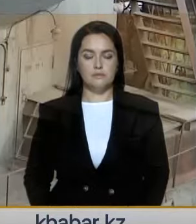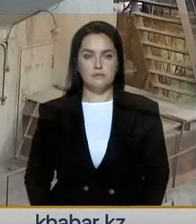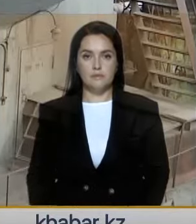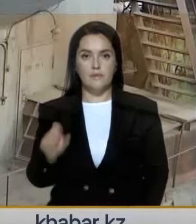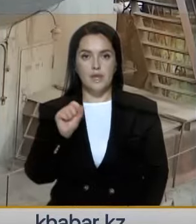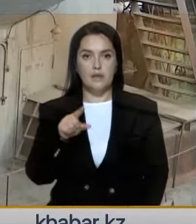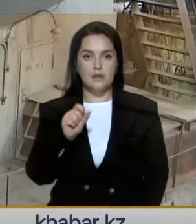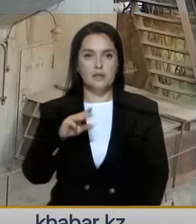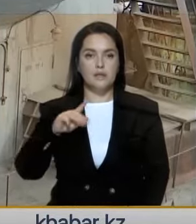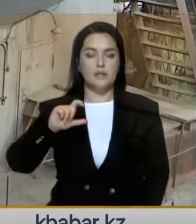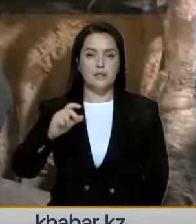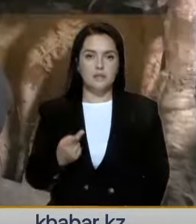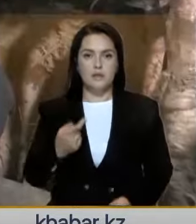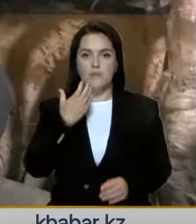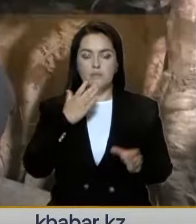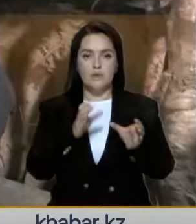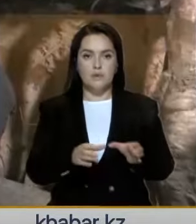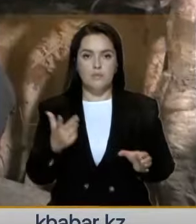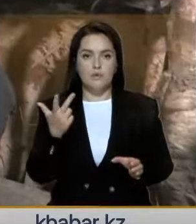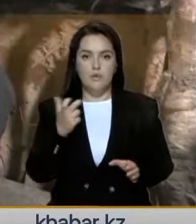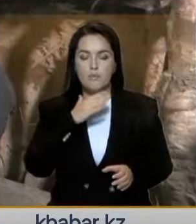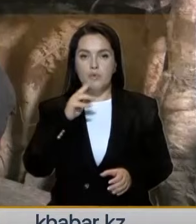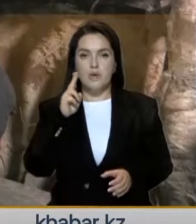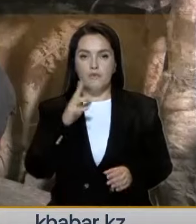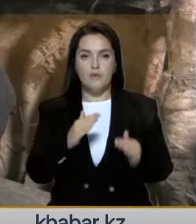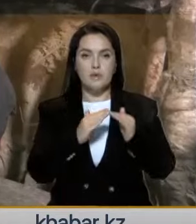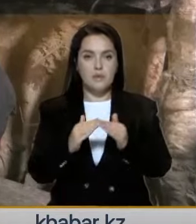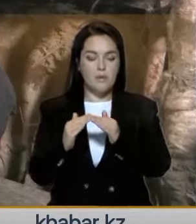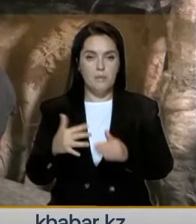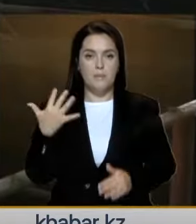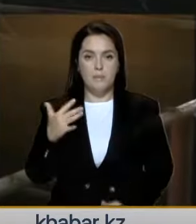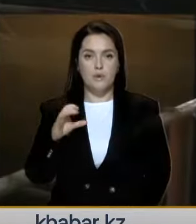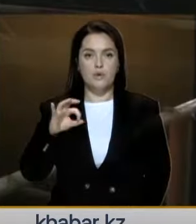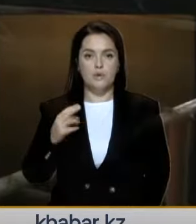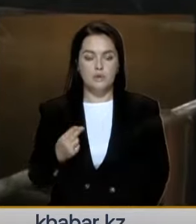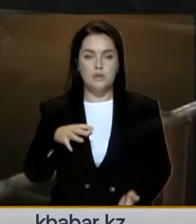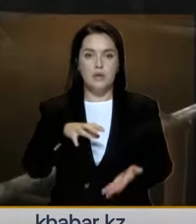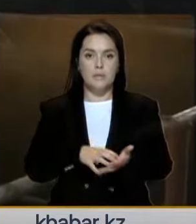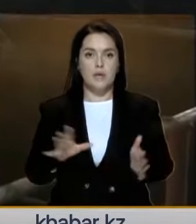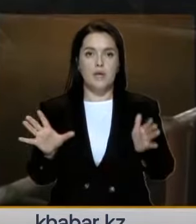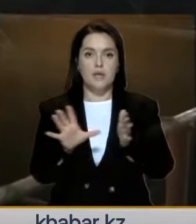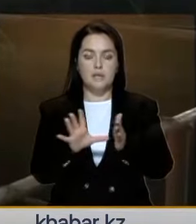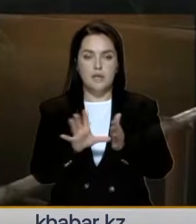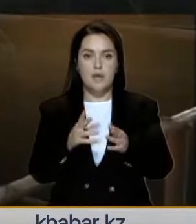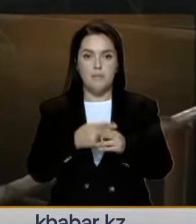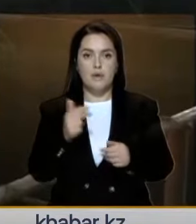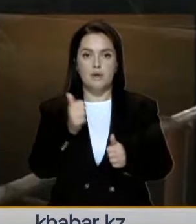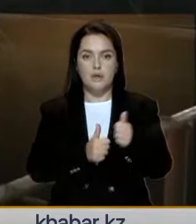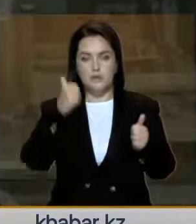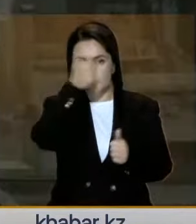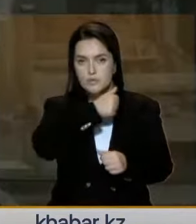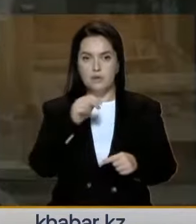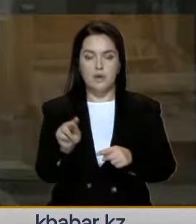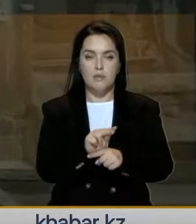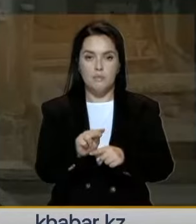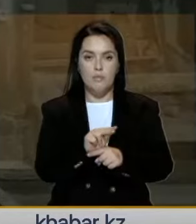Степногорская ТЭЦ обеспечивает теплом свыше 300 многоквартирных домов и около 50 социальных объектов. Энергообъект каждый год проходит модернизацию. В этом году